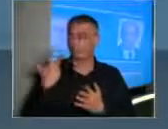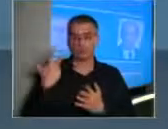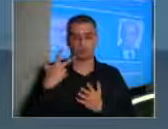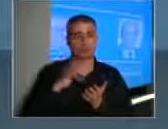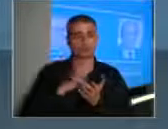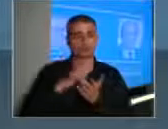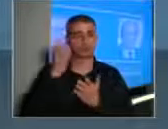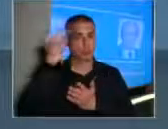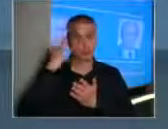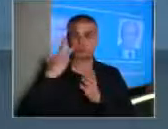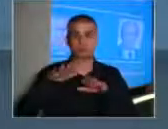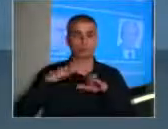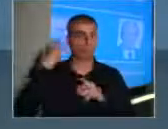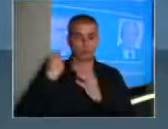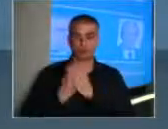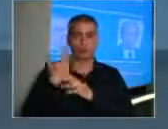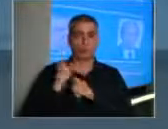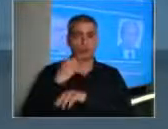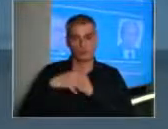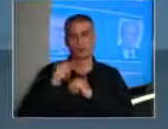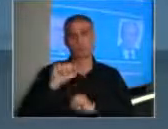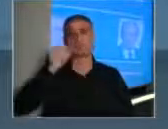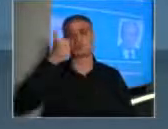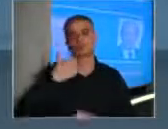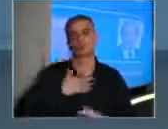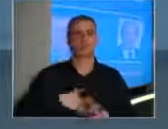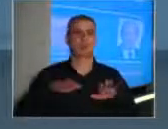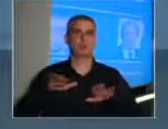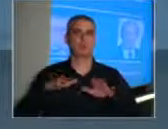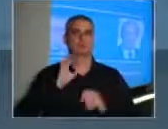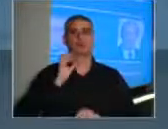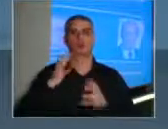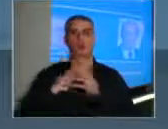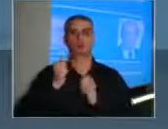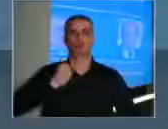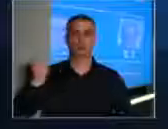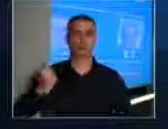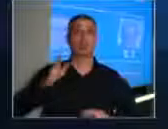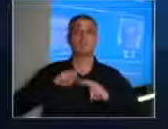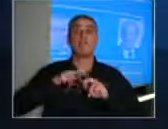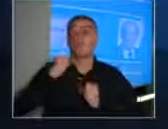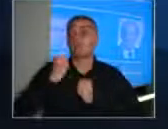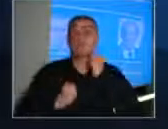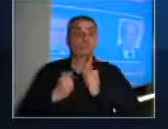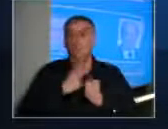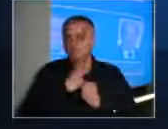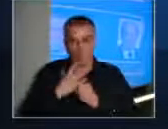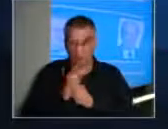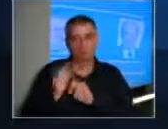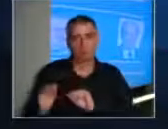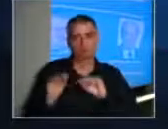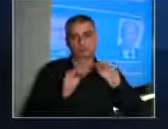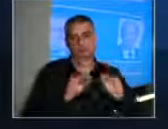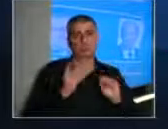הצמתים שהיו, בשלושת הממשלות שהוקמו כאן לאחרונה, הוא שאף קודם כל להקים ממשלה של הגוש. ורק כשהיו קשיים שזה לא הלך, אז הוא נאלץ